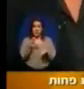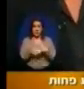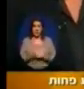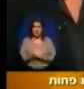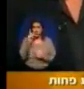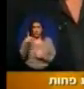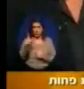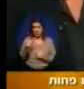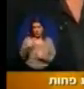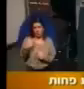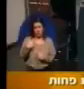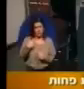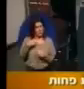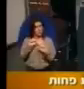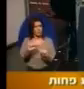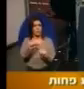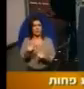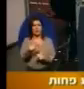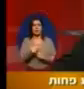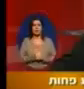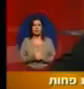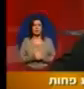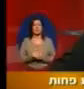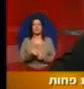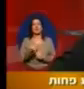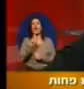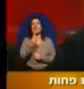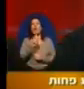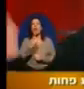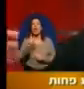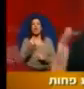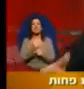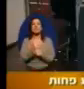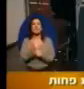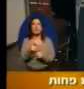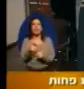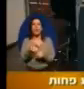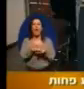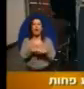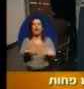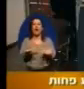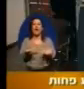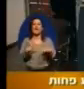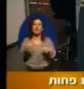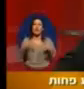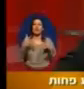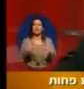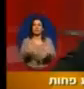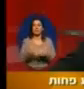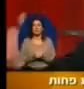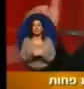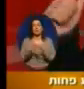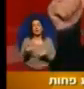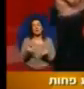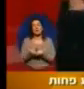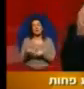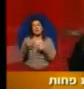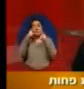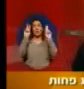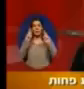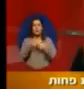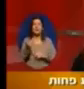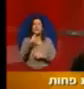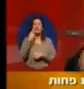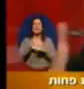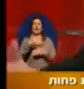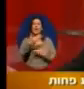תמכנו במבצע הזה. אבל לא הייתה פעולה קרקעית, כמו שאמר ליברמן, לא עושים פעולה קרקעית, אז אולי החיות זה כמו פעולה קרקעית. בואי נדבר על העוני. אתמול היה דוח